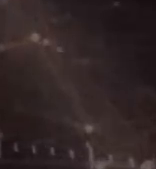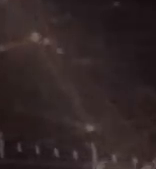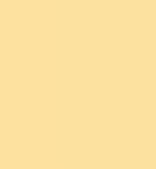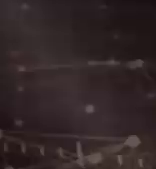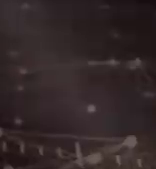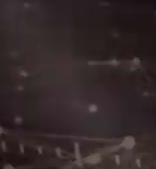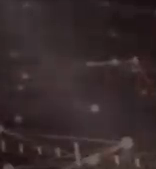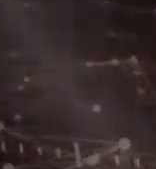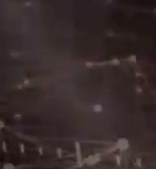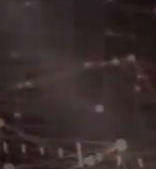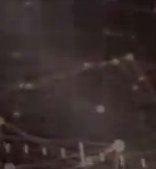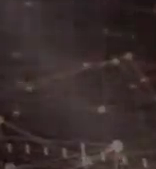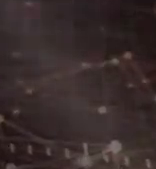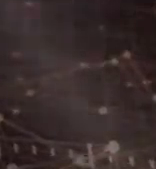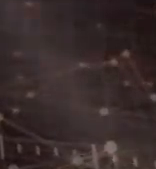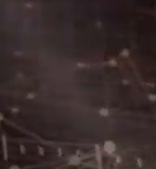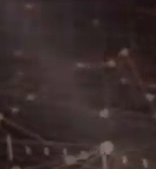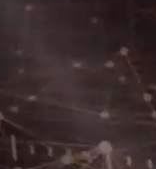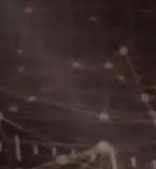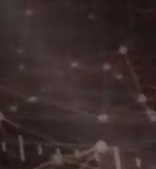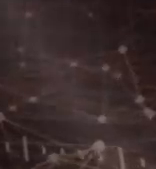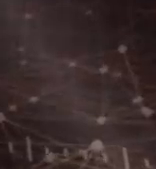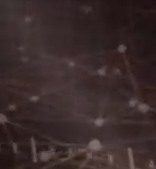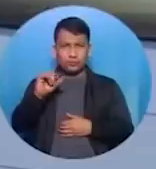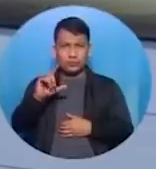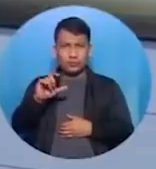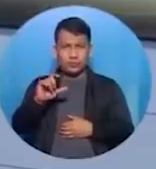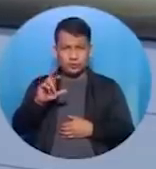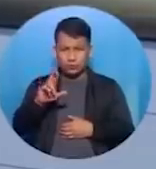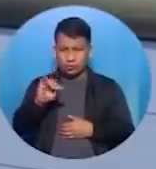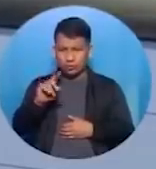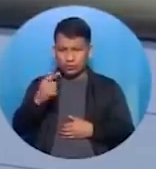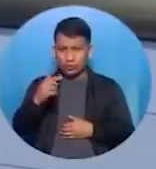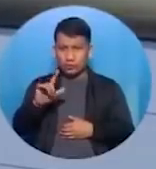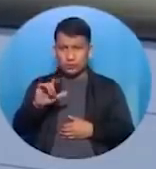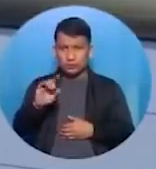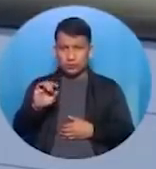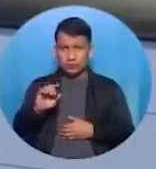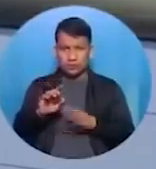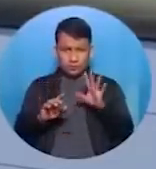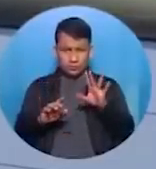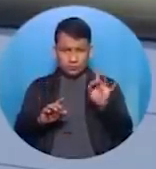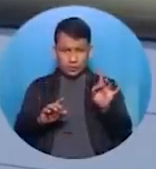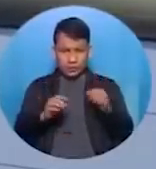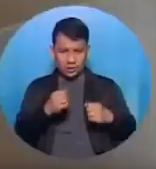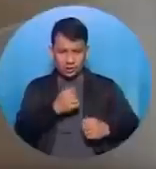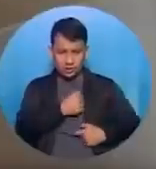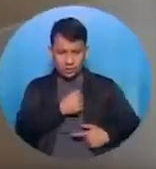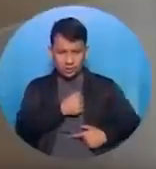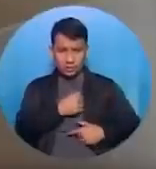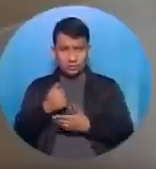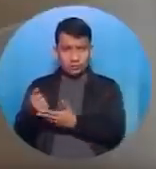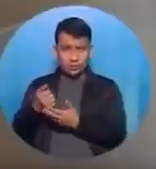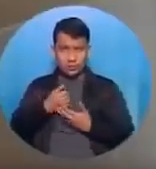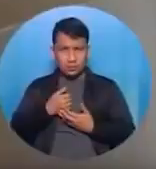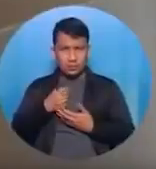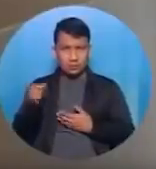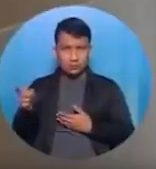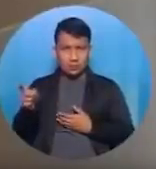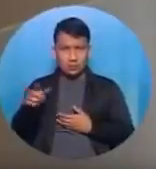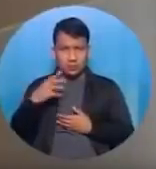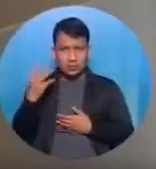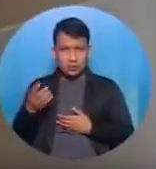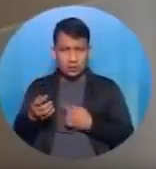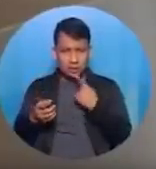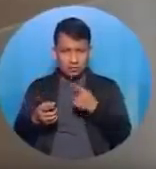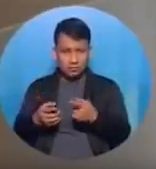makaalis dito. Makakausap po natin si Roger Libudan. Isa po siya sa 48 na mga SG na humingi ng tulong sa atin ngayon na nasa Bataan sila.